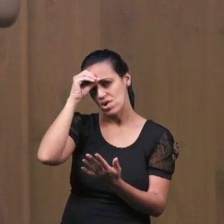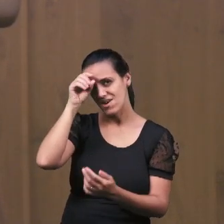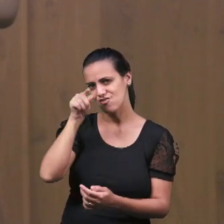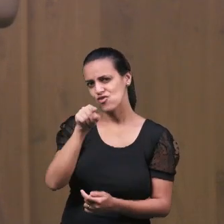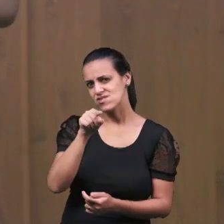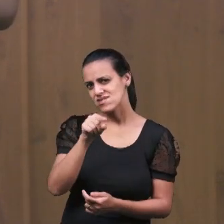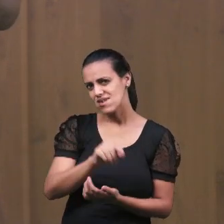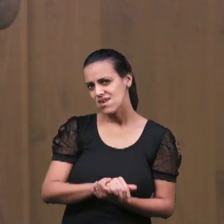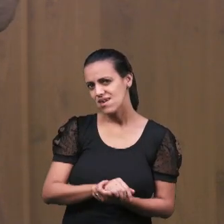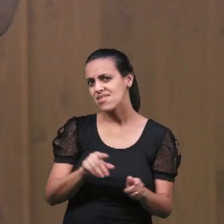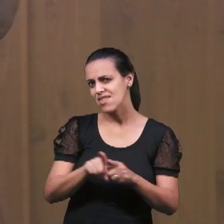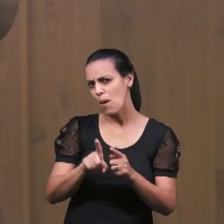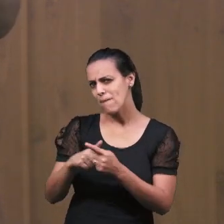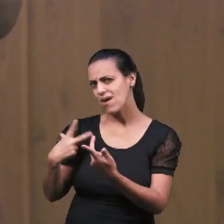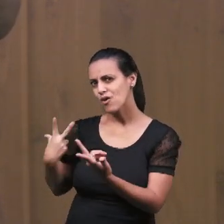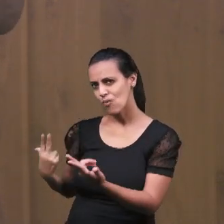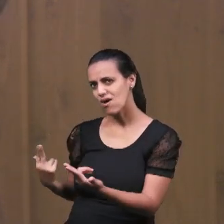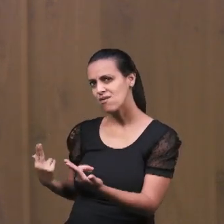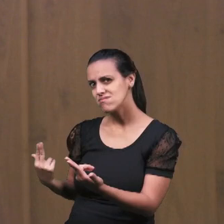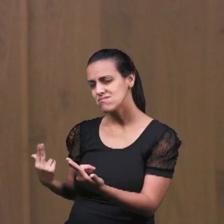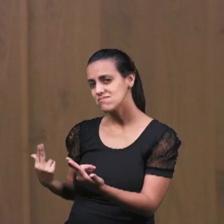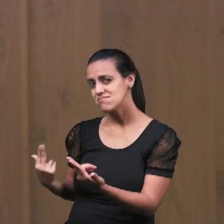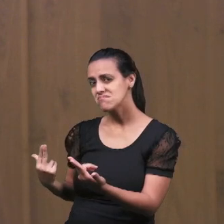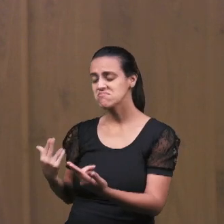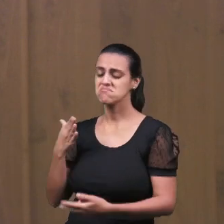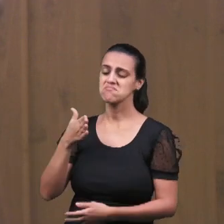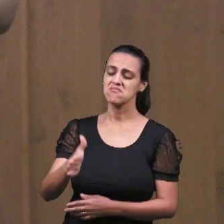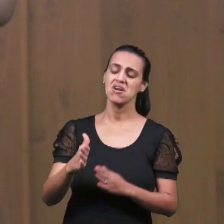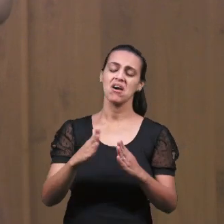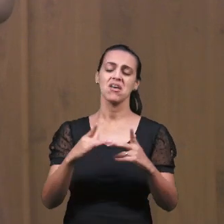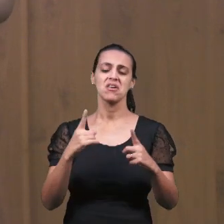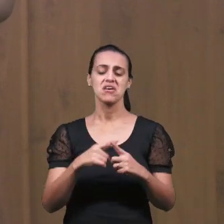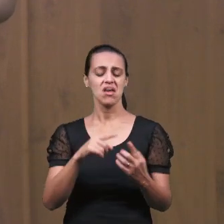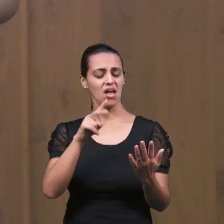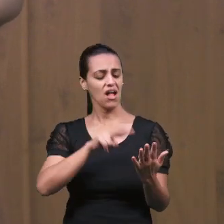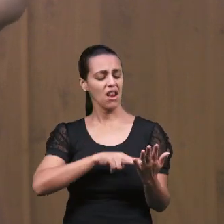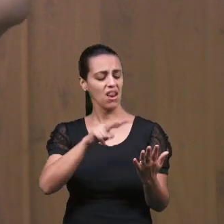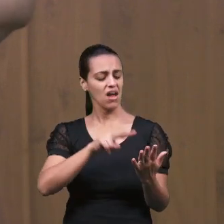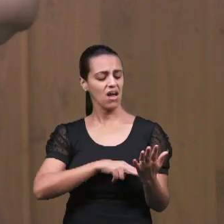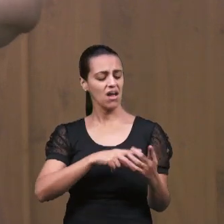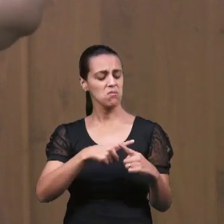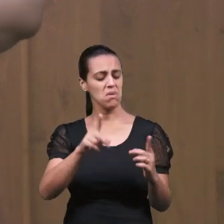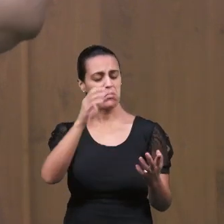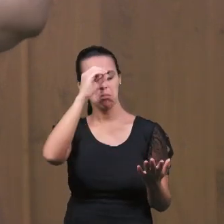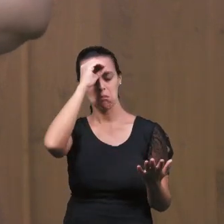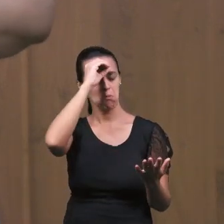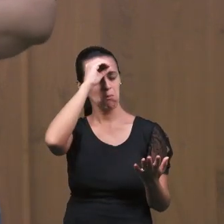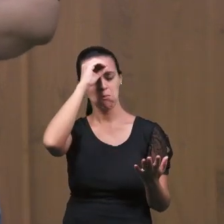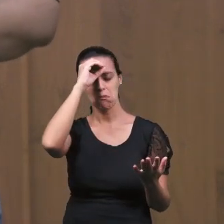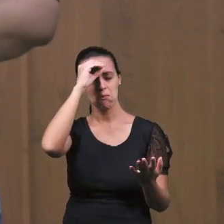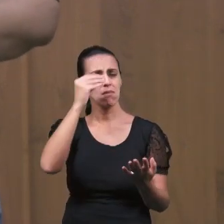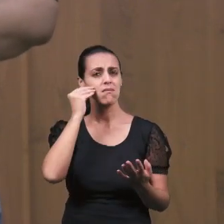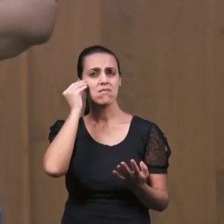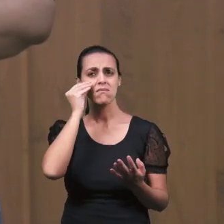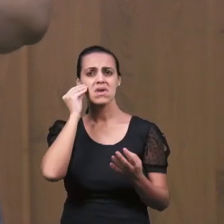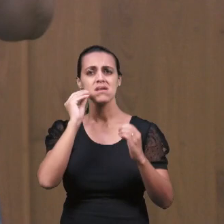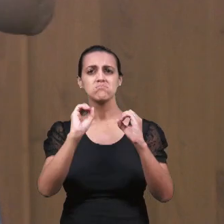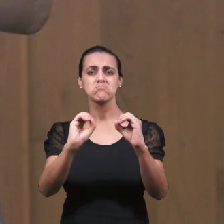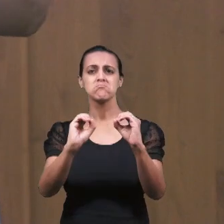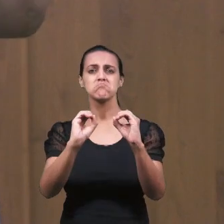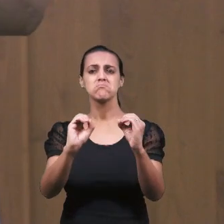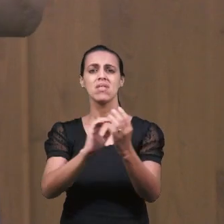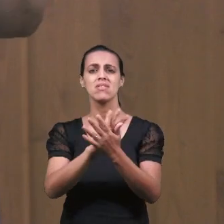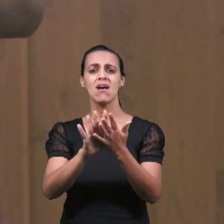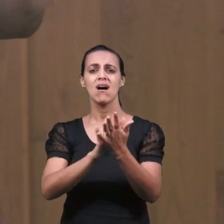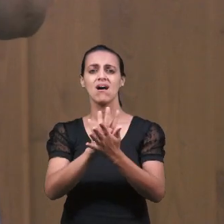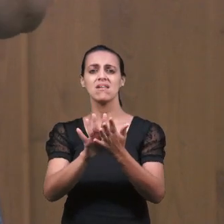Vous avez déjà connu ce mystère? Le majordome, il lisait la parole, mais il ne connaissait pas Jésus. Vous